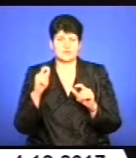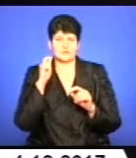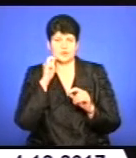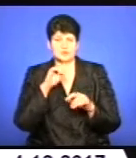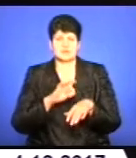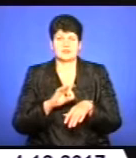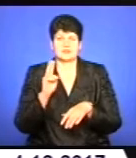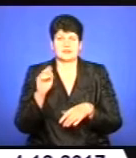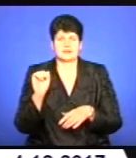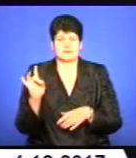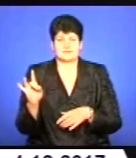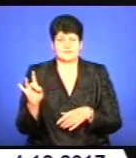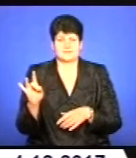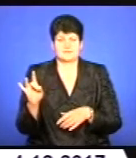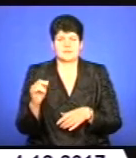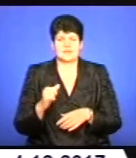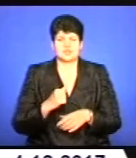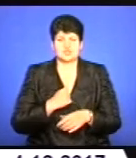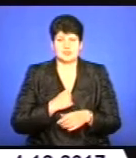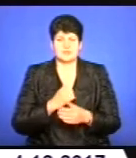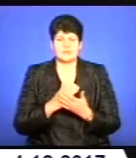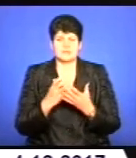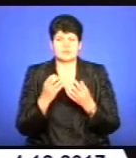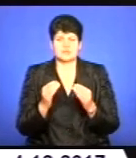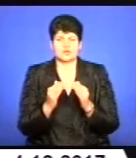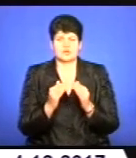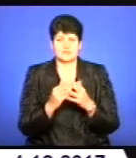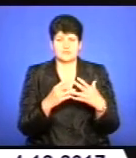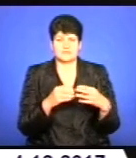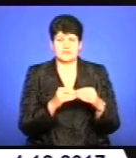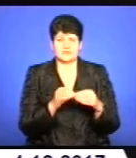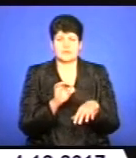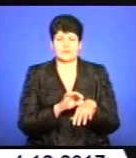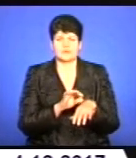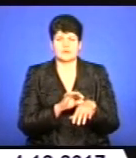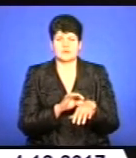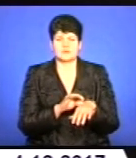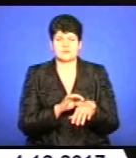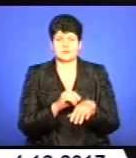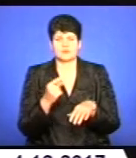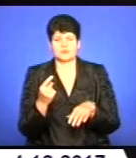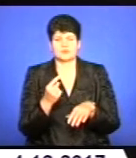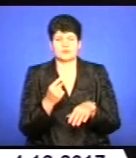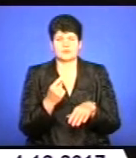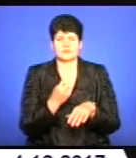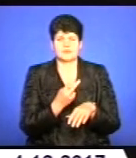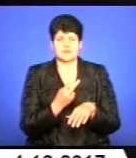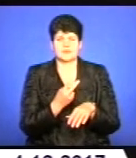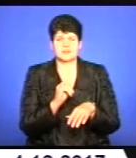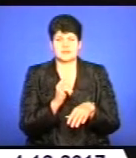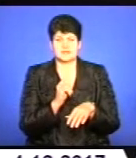кір. На жаль, маємо ще домашні вогнища, де хворіють